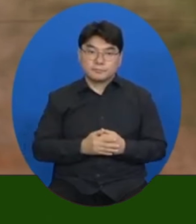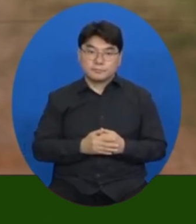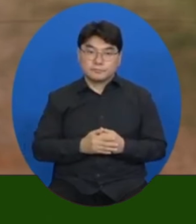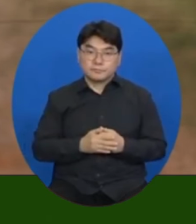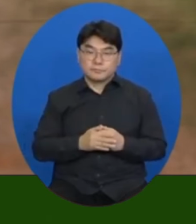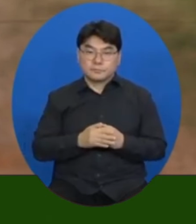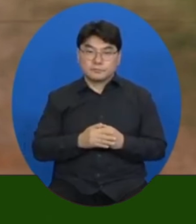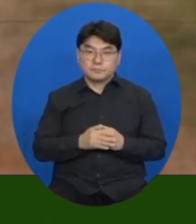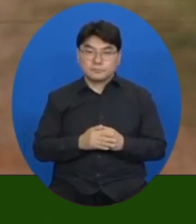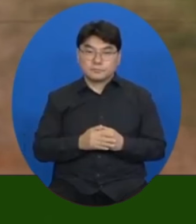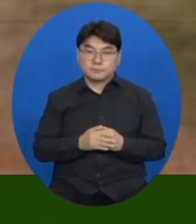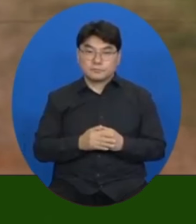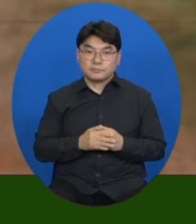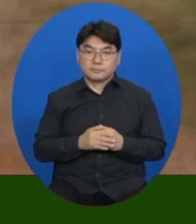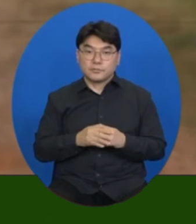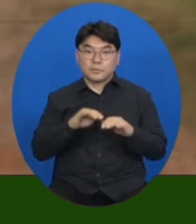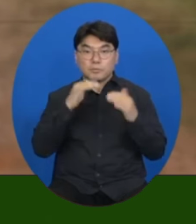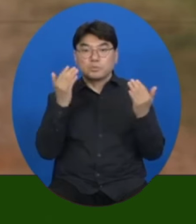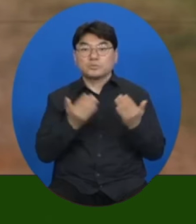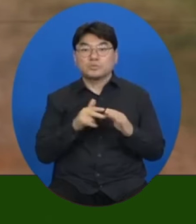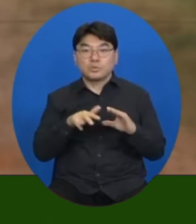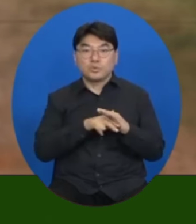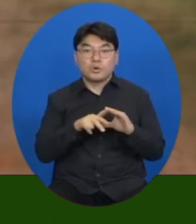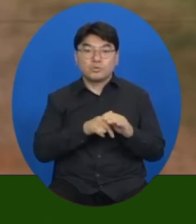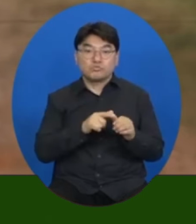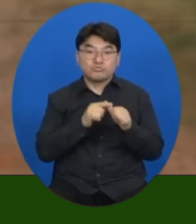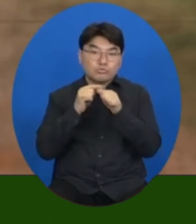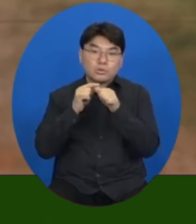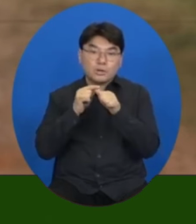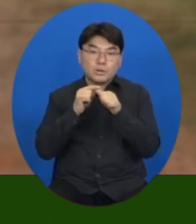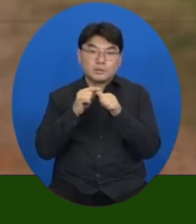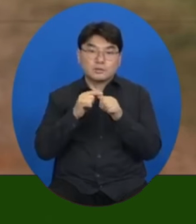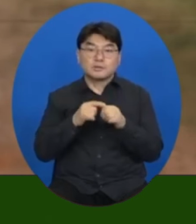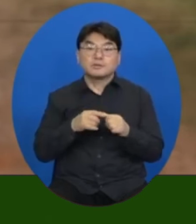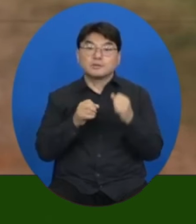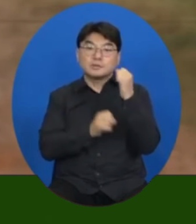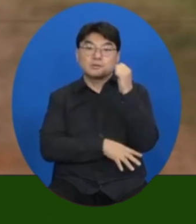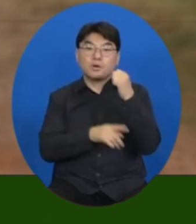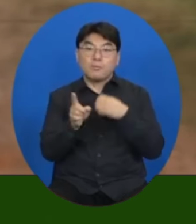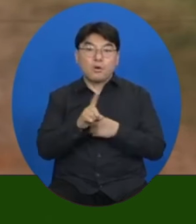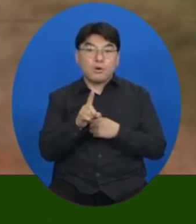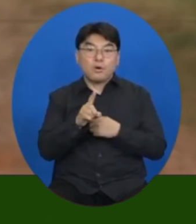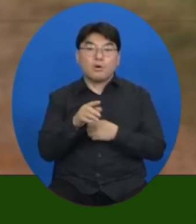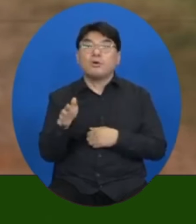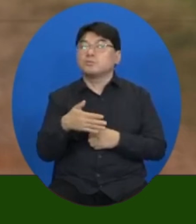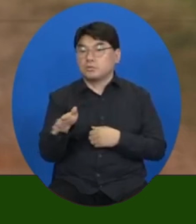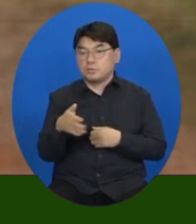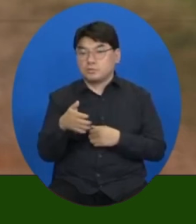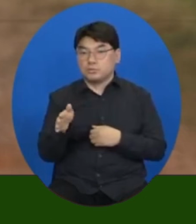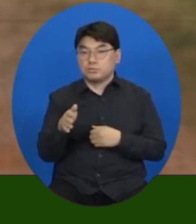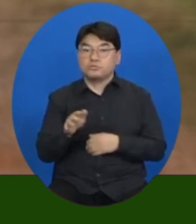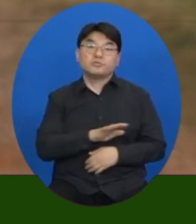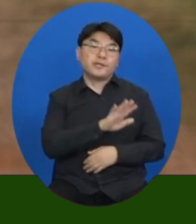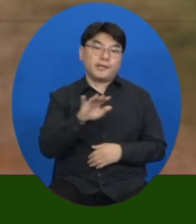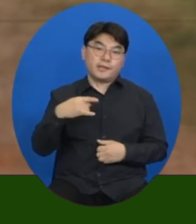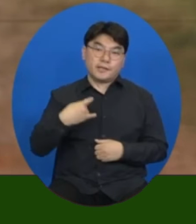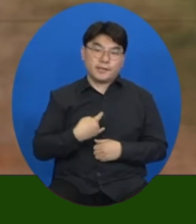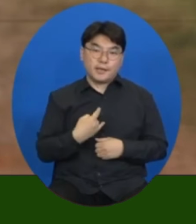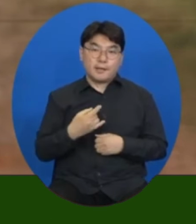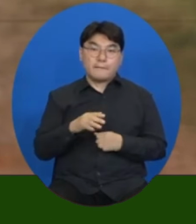만든다는 근거는 무엇입니까 근거가 없어요데 우리는 말씀이 있습니다